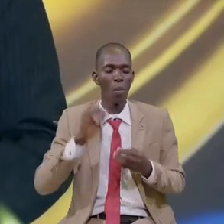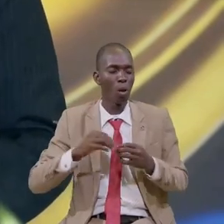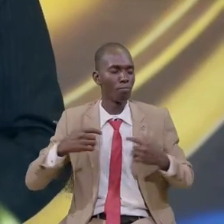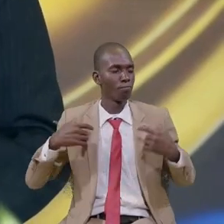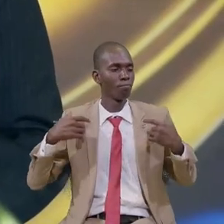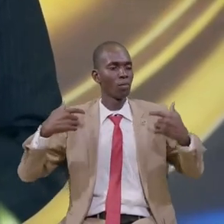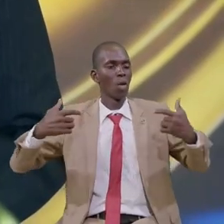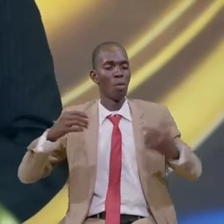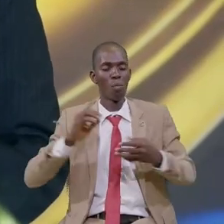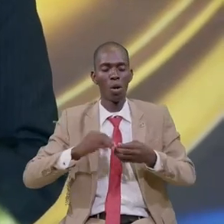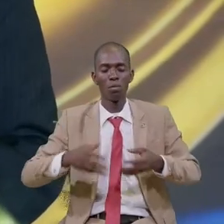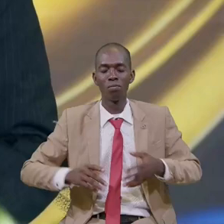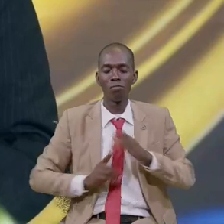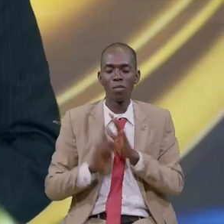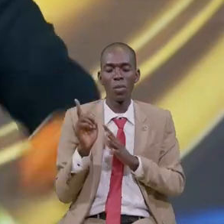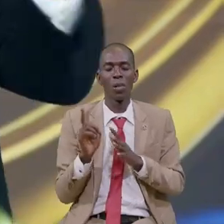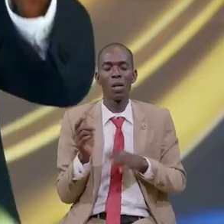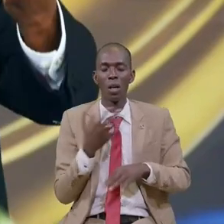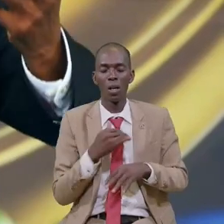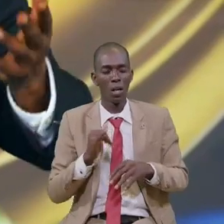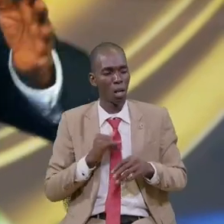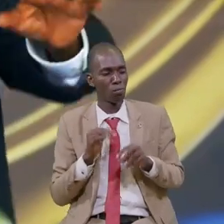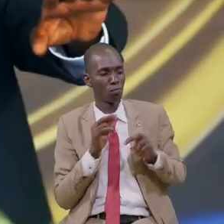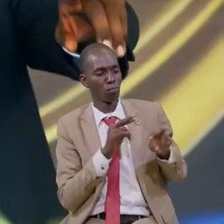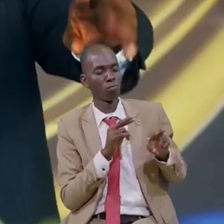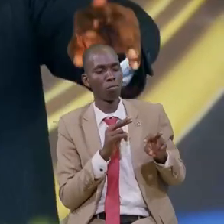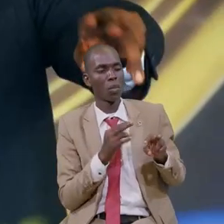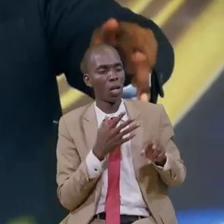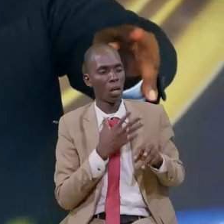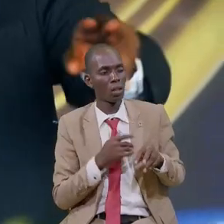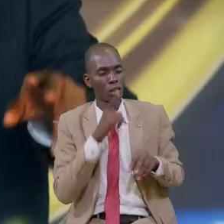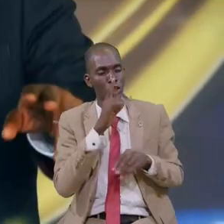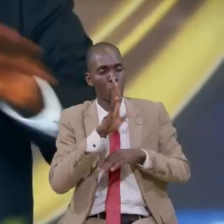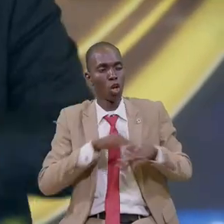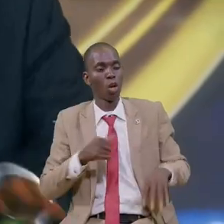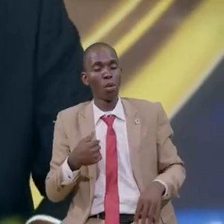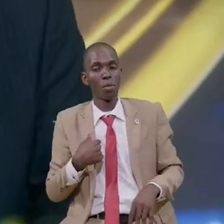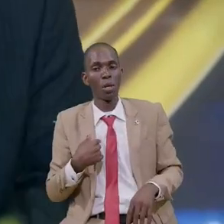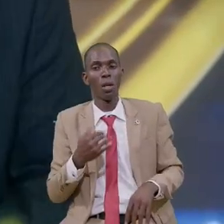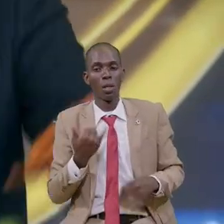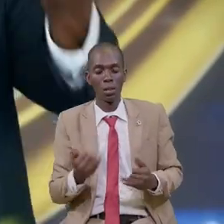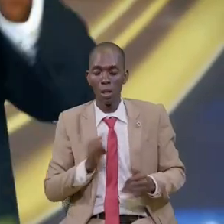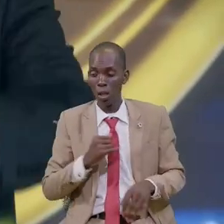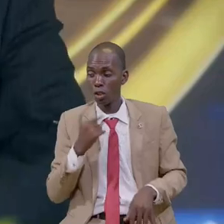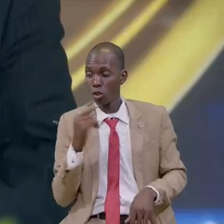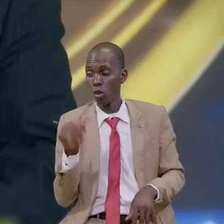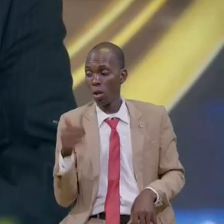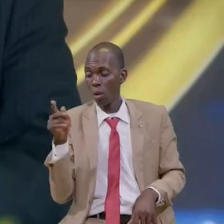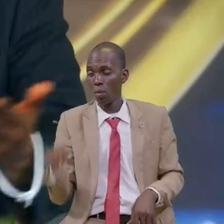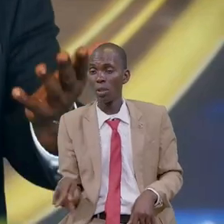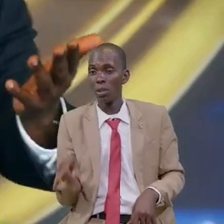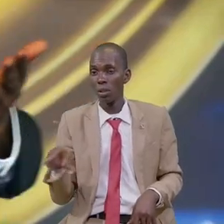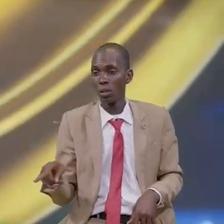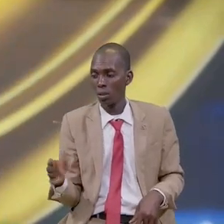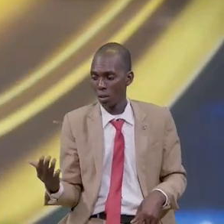comme je le regarde, il me fait signe. Et je dis à celui qui me terrorise, j'ai dit d'accord,